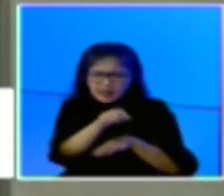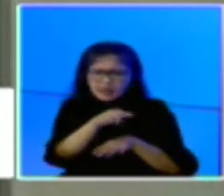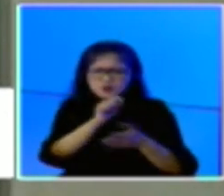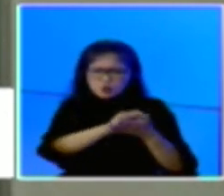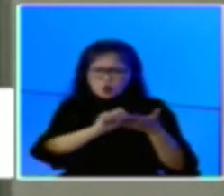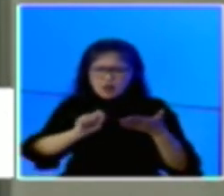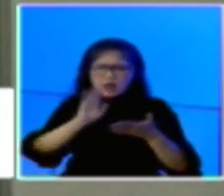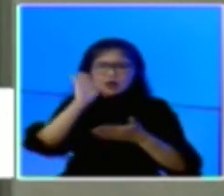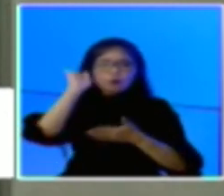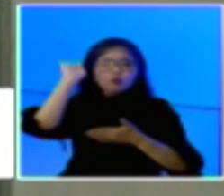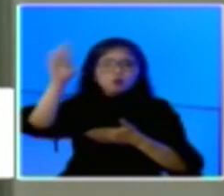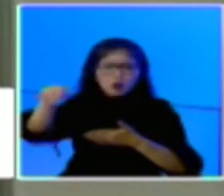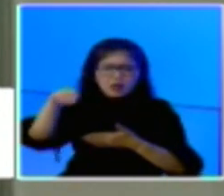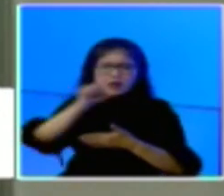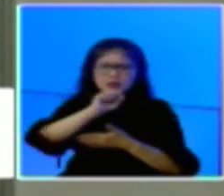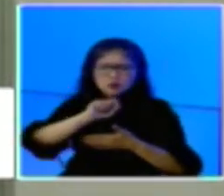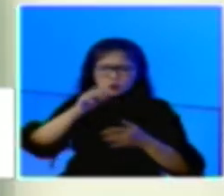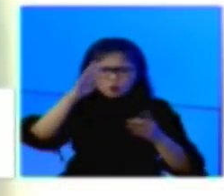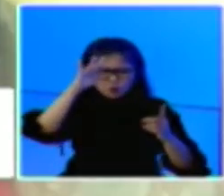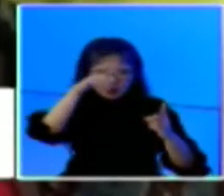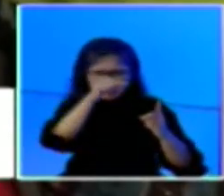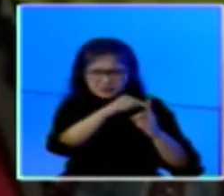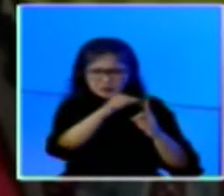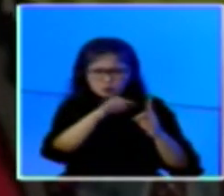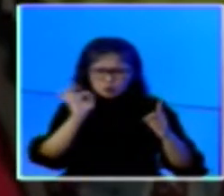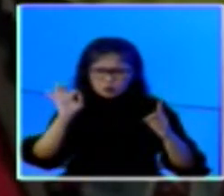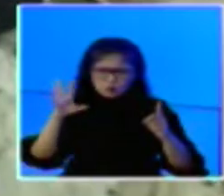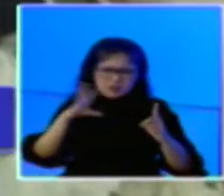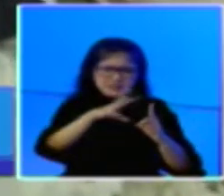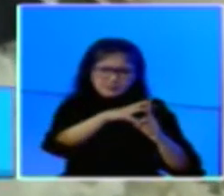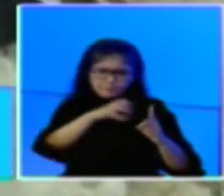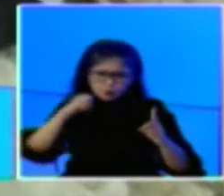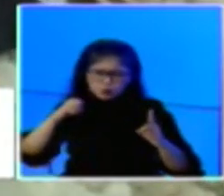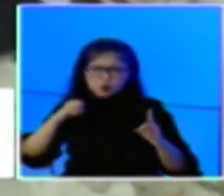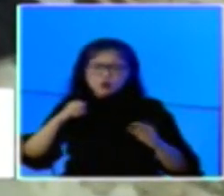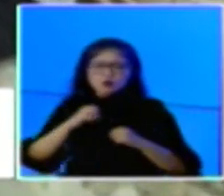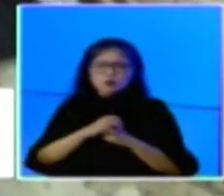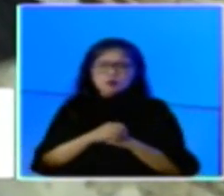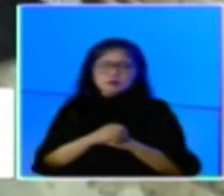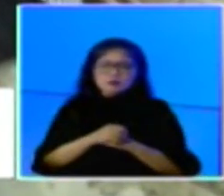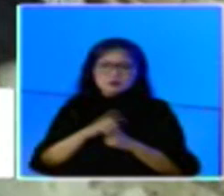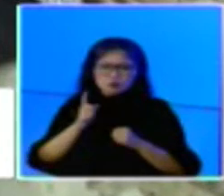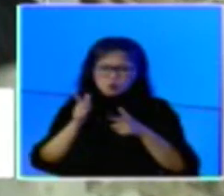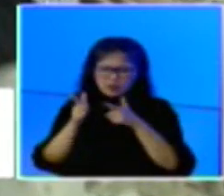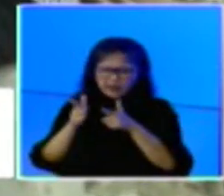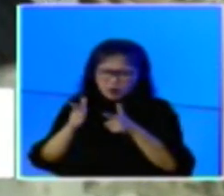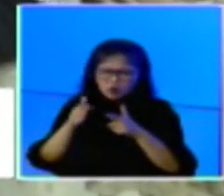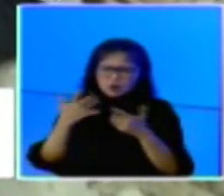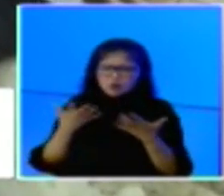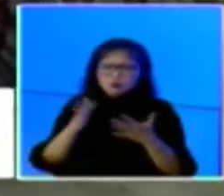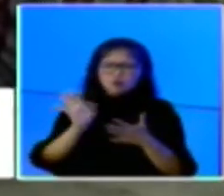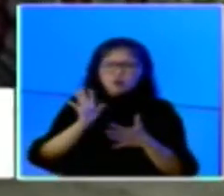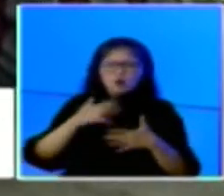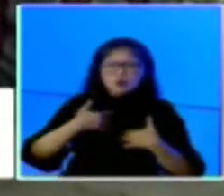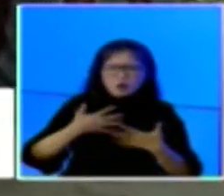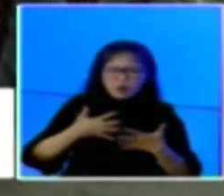dijemput atau kalau nggak dijemput juga anak nggak diper. Teror juga menimbulkan keresahan bagi orang tua murid. Tak sedikit orang tua